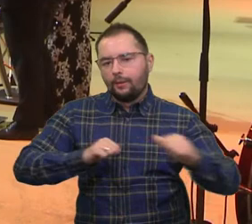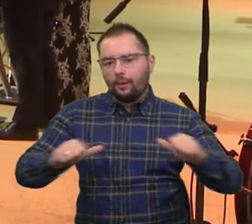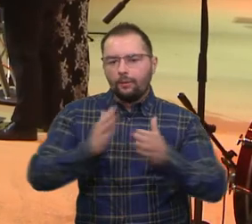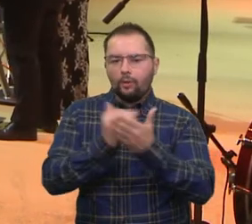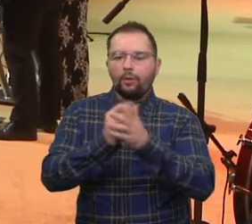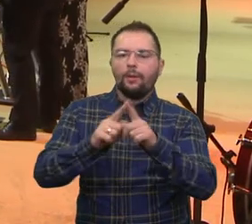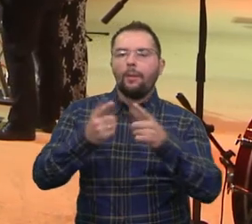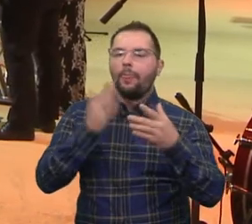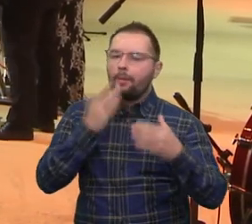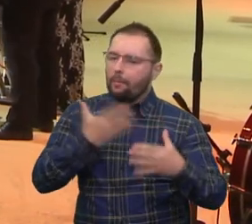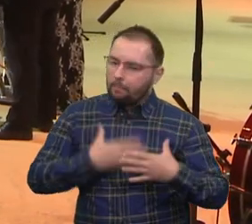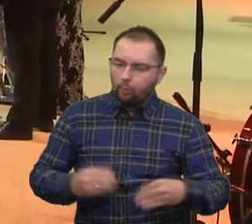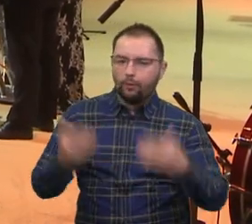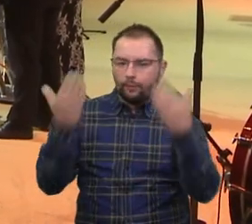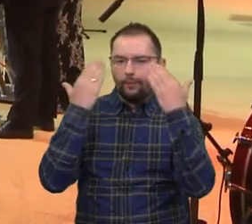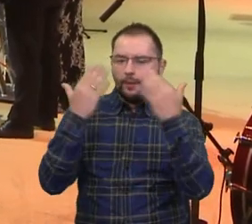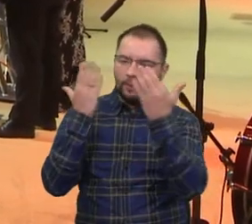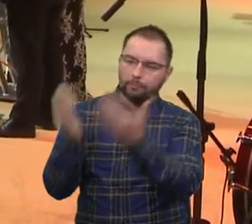widać.